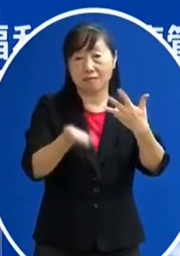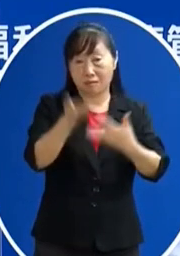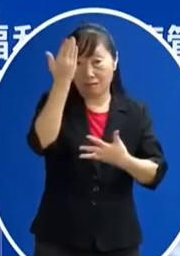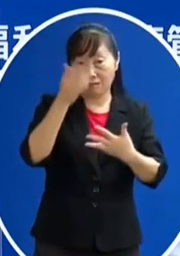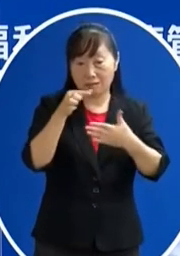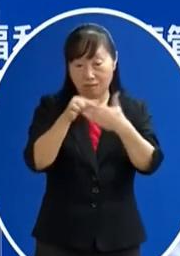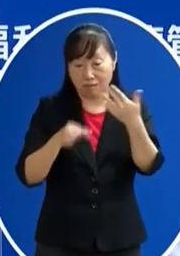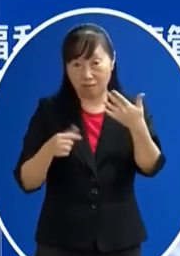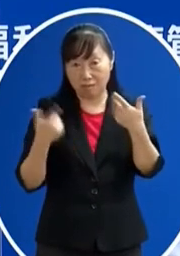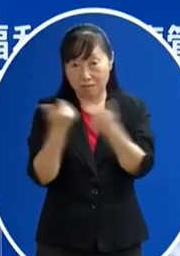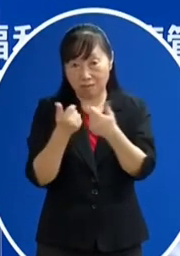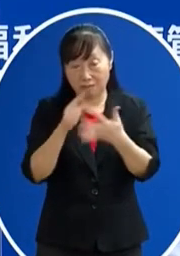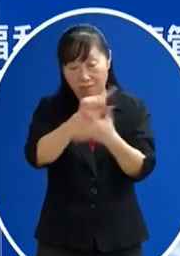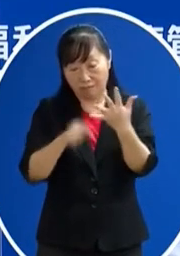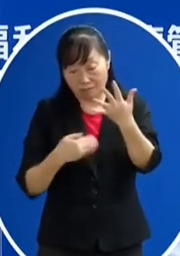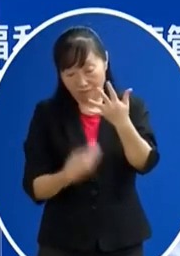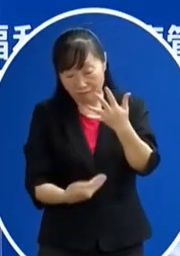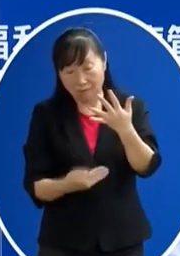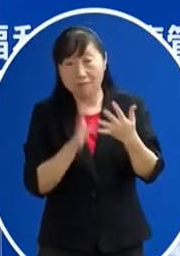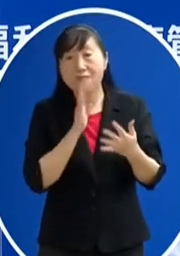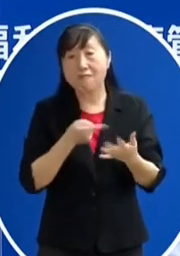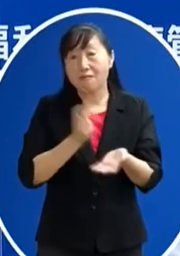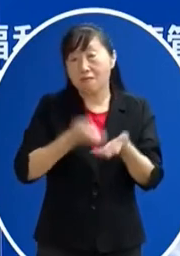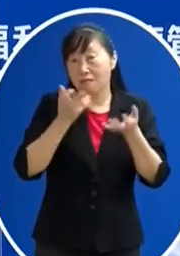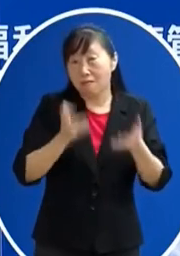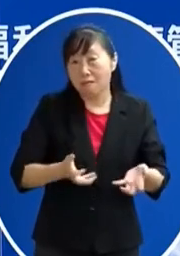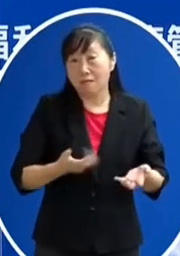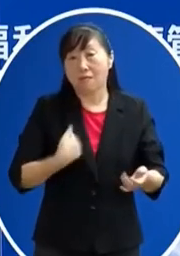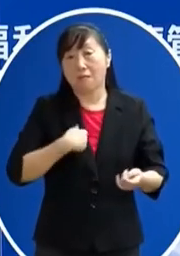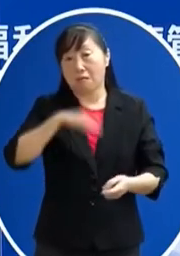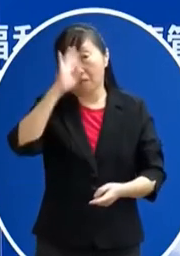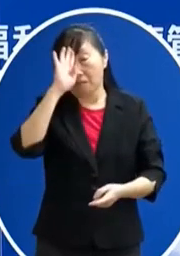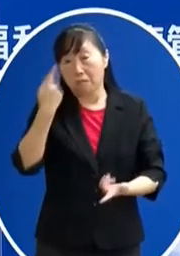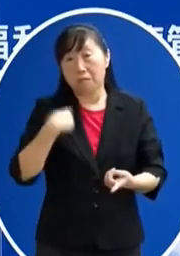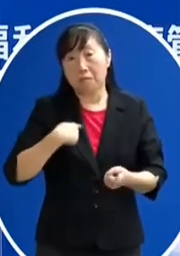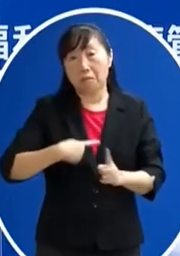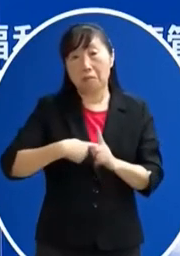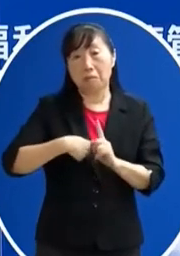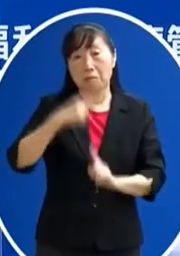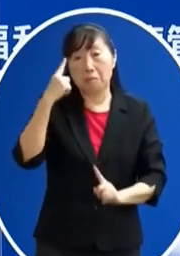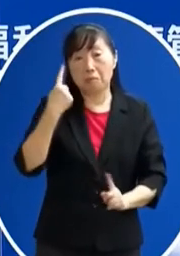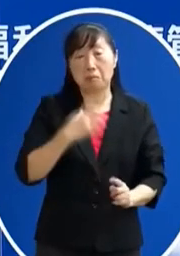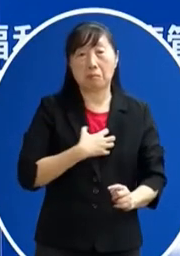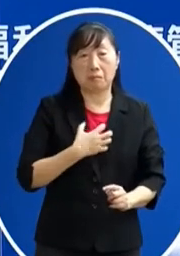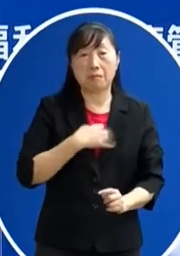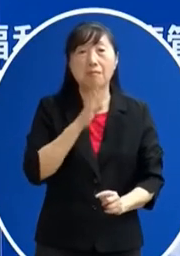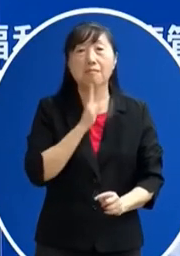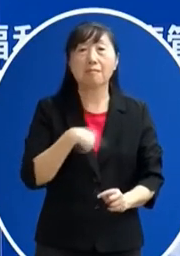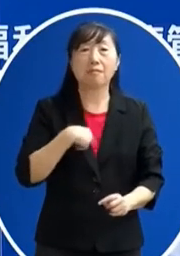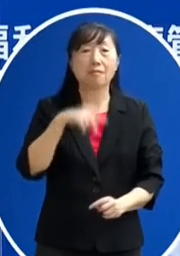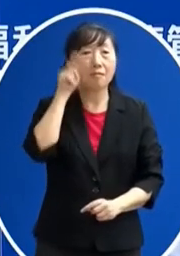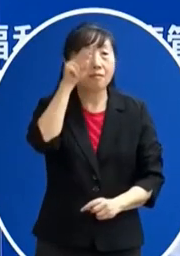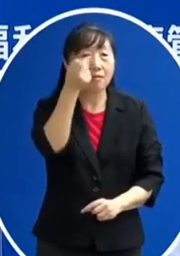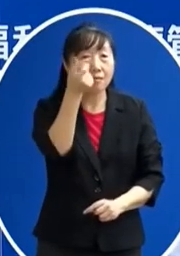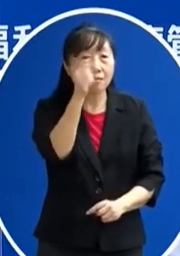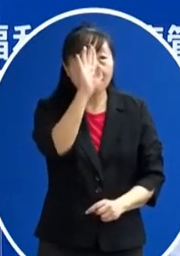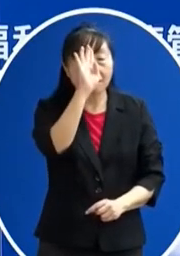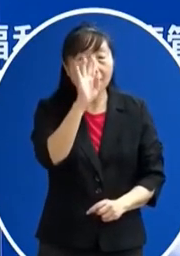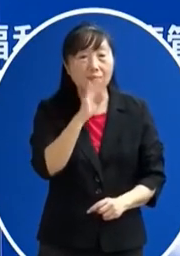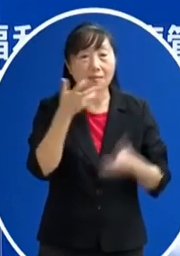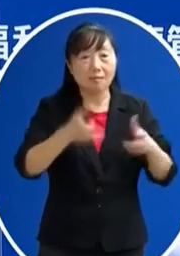18岁含以上第九类具有易导致严重疾病之高风险疾病者、罕见疾病及重大伤病